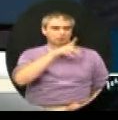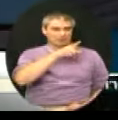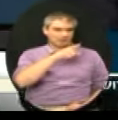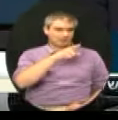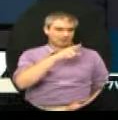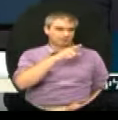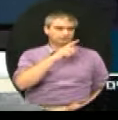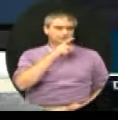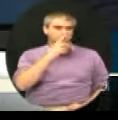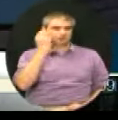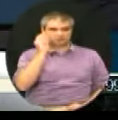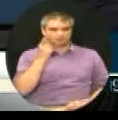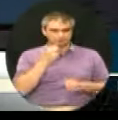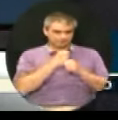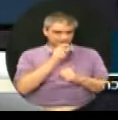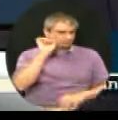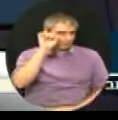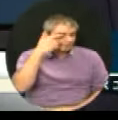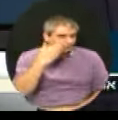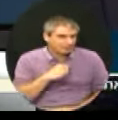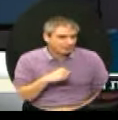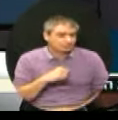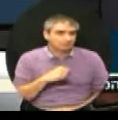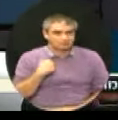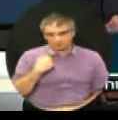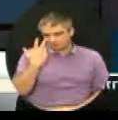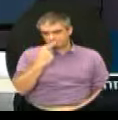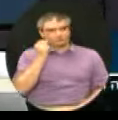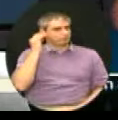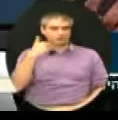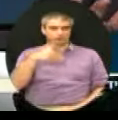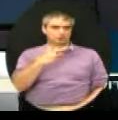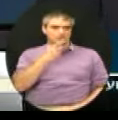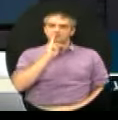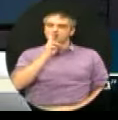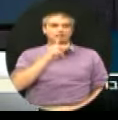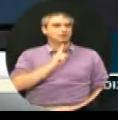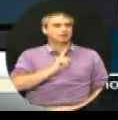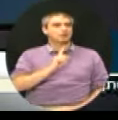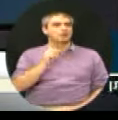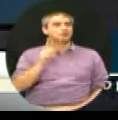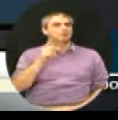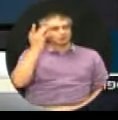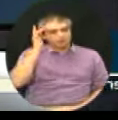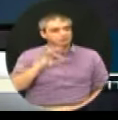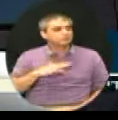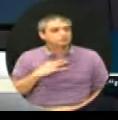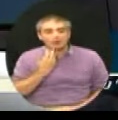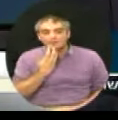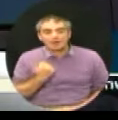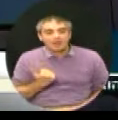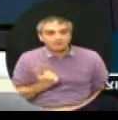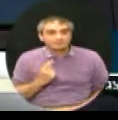אליה שמש, השמש דופק בדלת, עכשיו אנחנו מצפים מאישה זונה שהיא תקלל, לא, היא דואגת לשלומו של